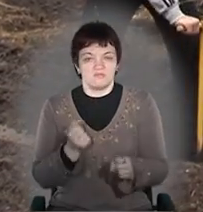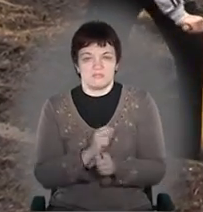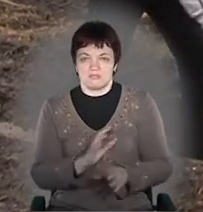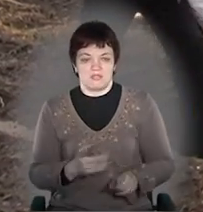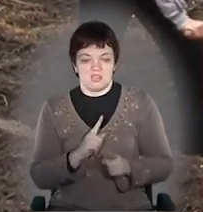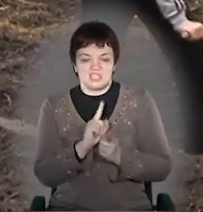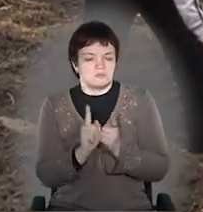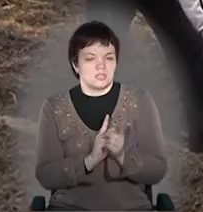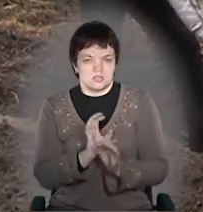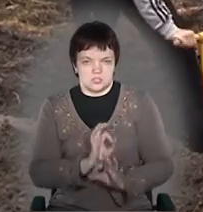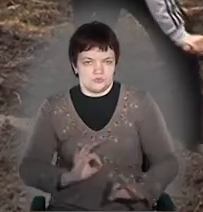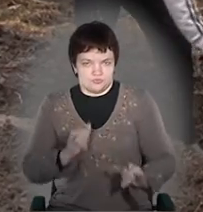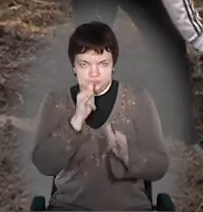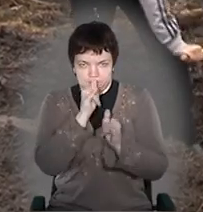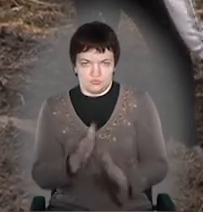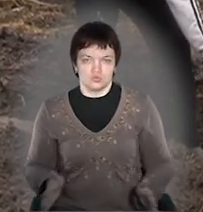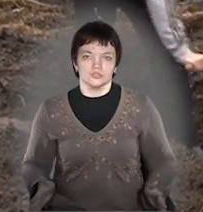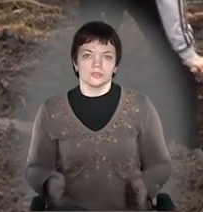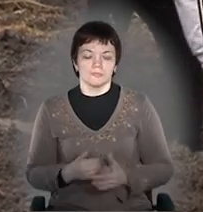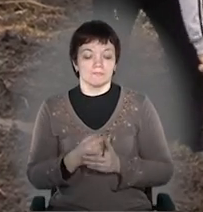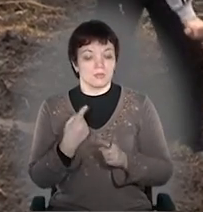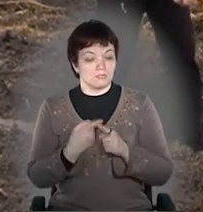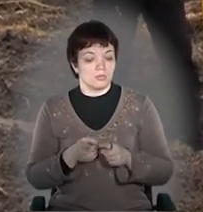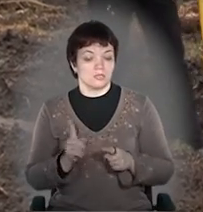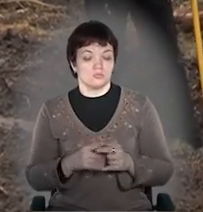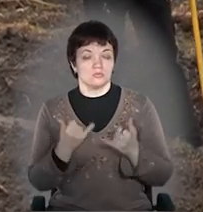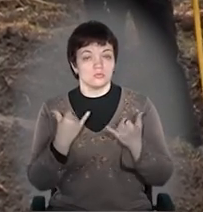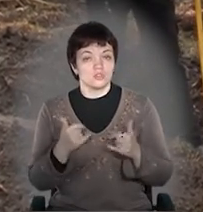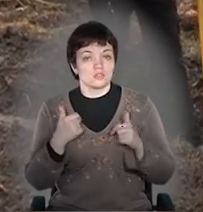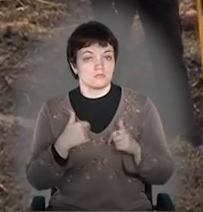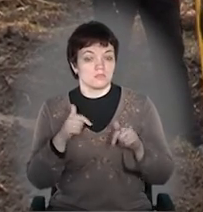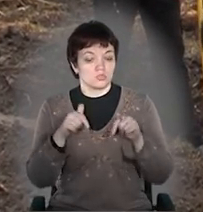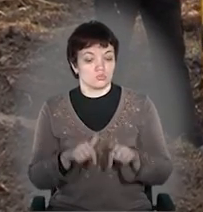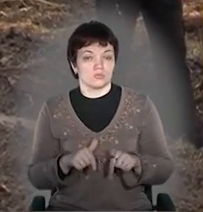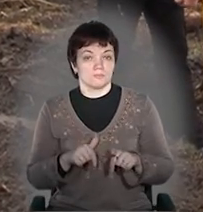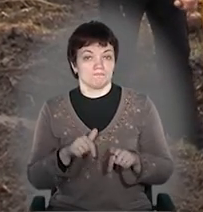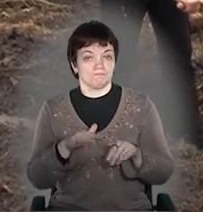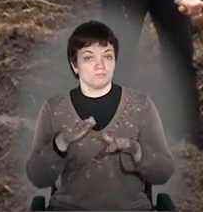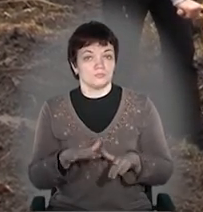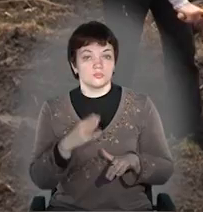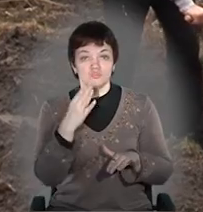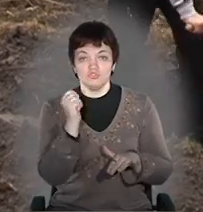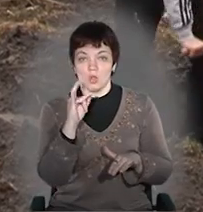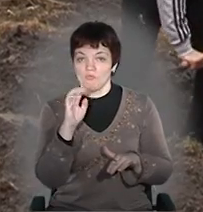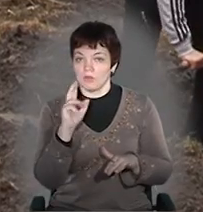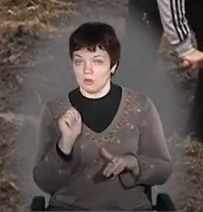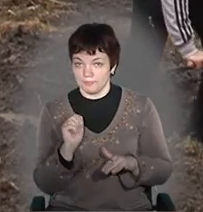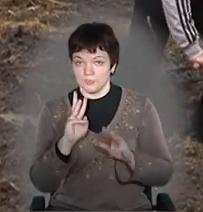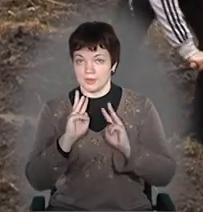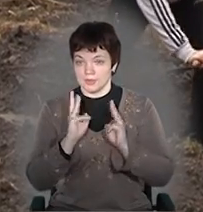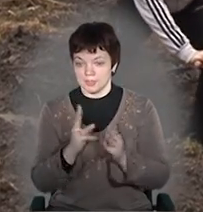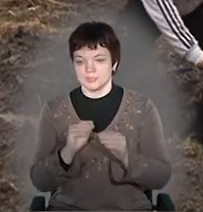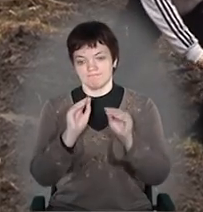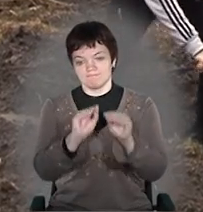б могли це змінити. І от зараз ми знаходимося у Шарівському лісі,